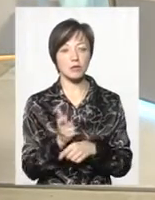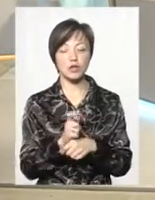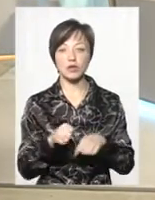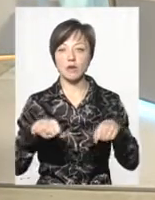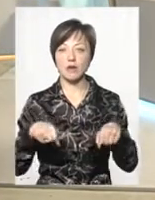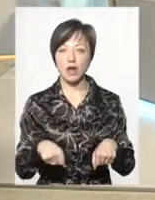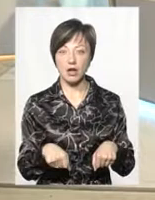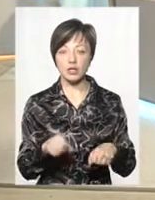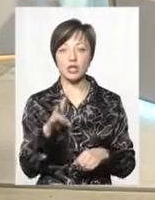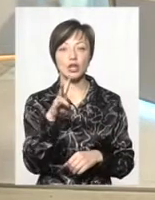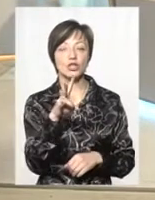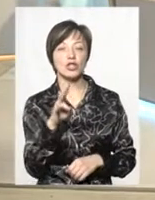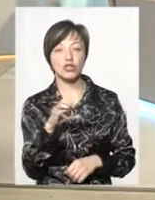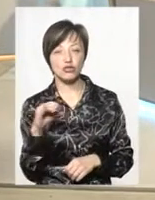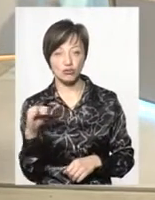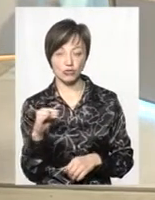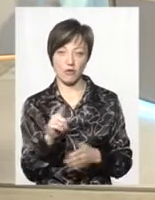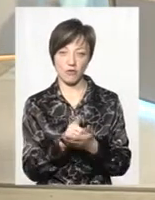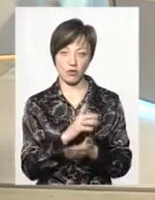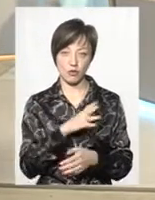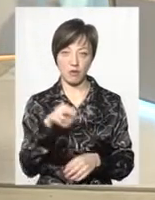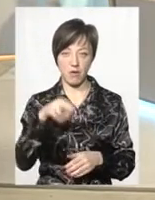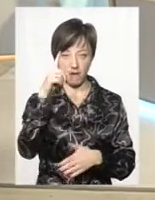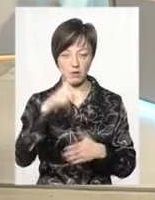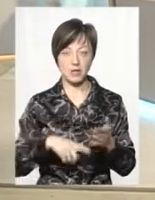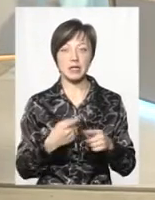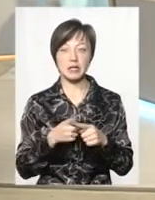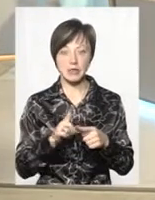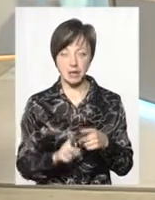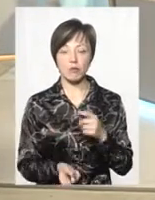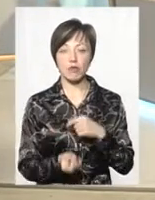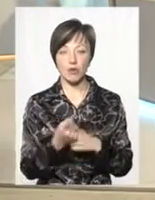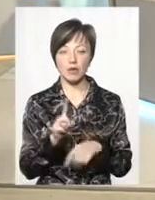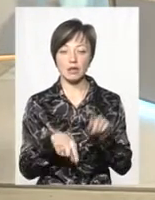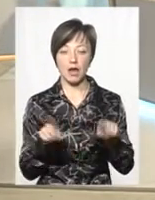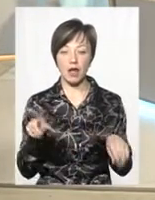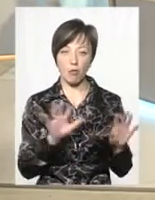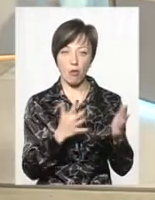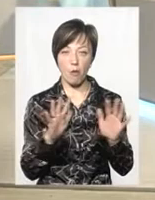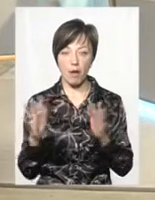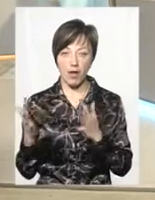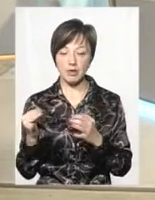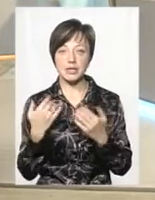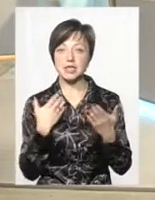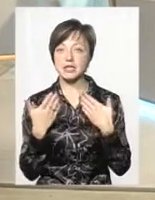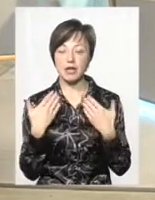влади, ніж повинно було бути в православ'ї. Тому то ось це породить деякі моменти і